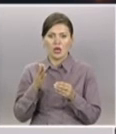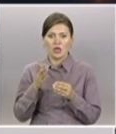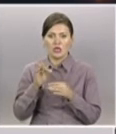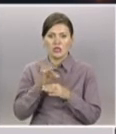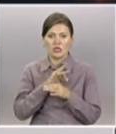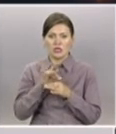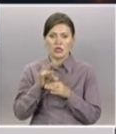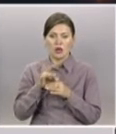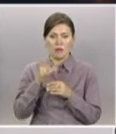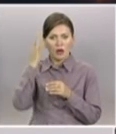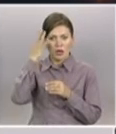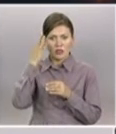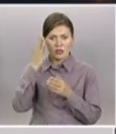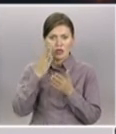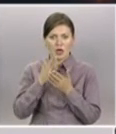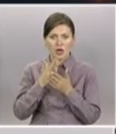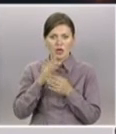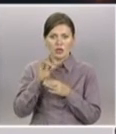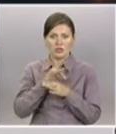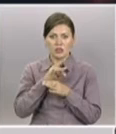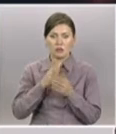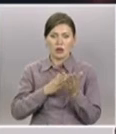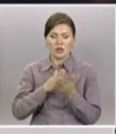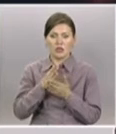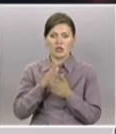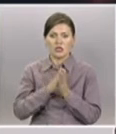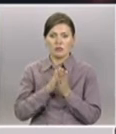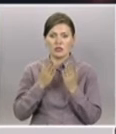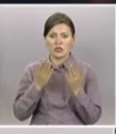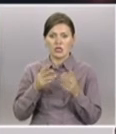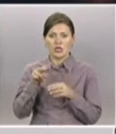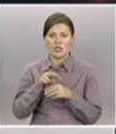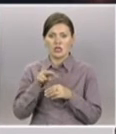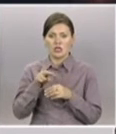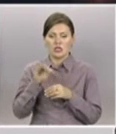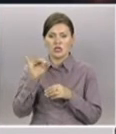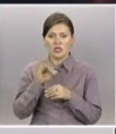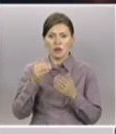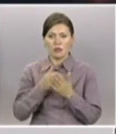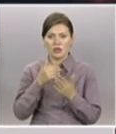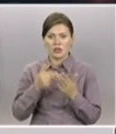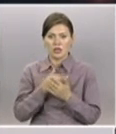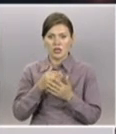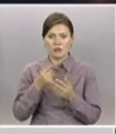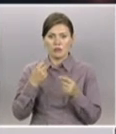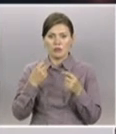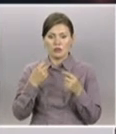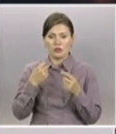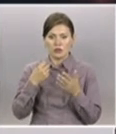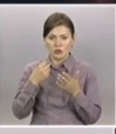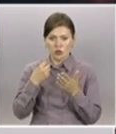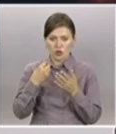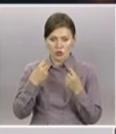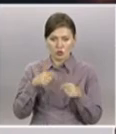діни мағынада, діни бағыттағы кітаптерді, әдебиеттерді және де ақпараттарды сатуға болады, таратуға да